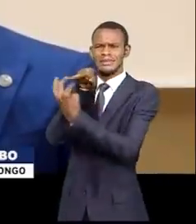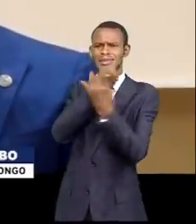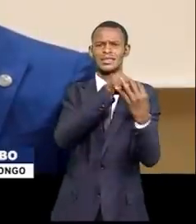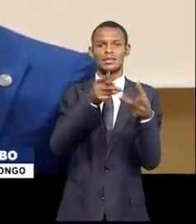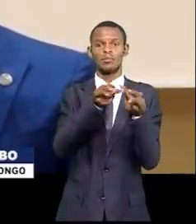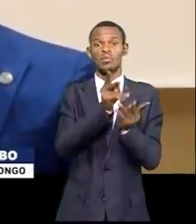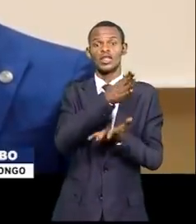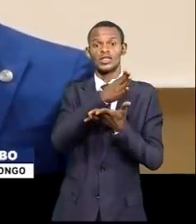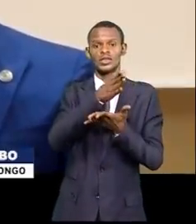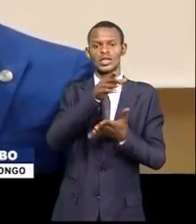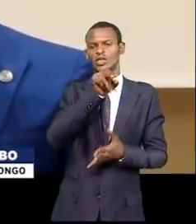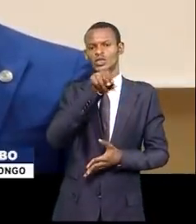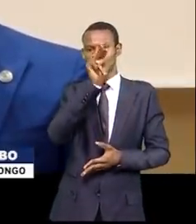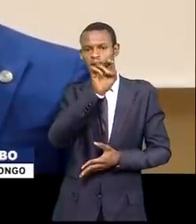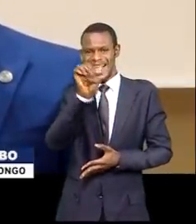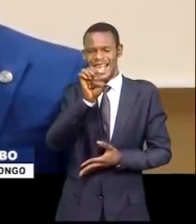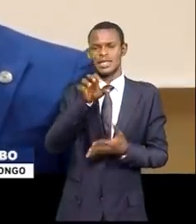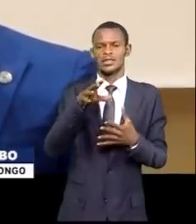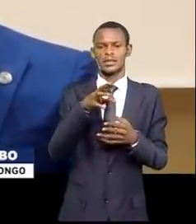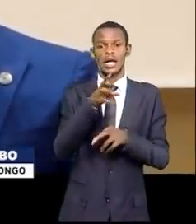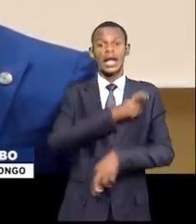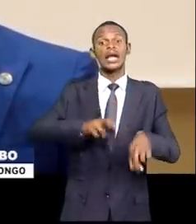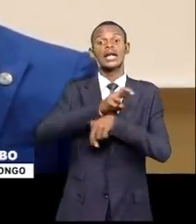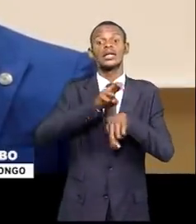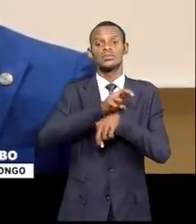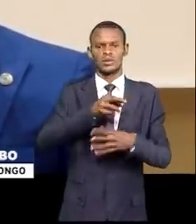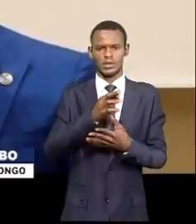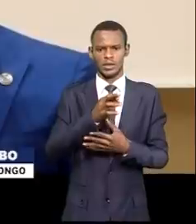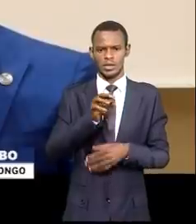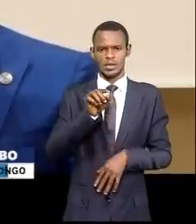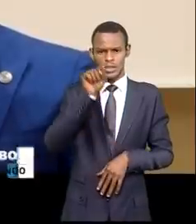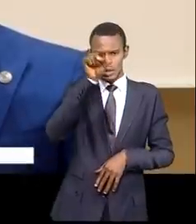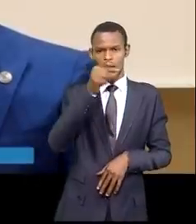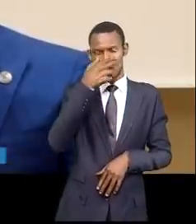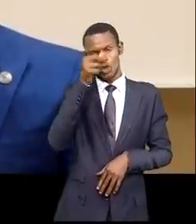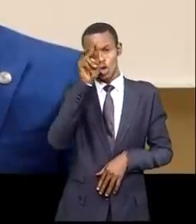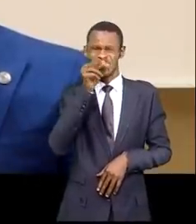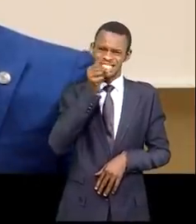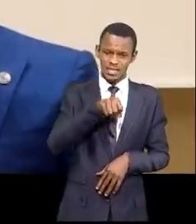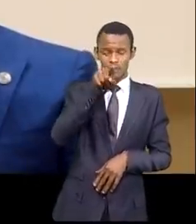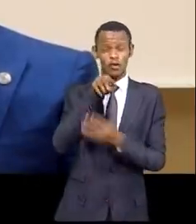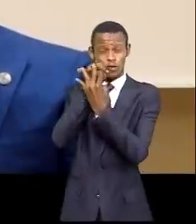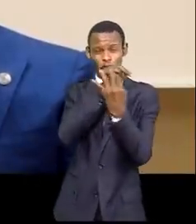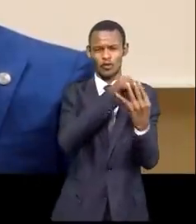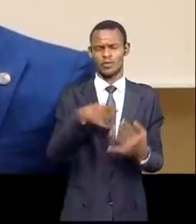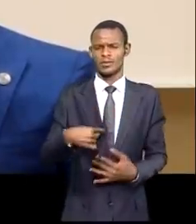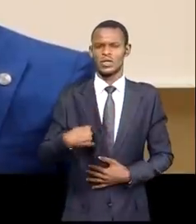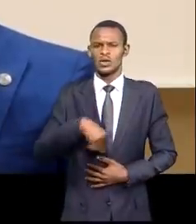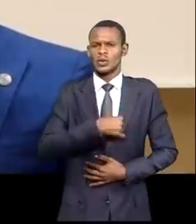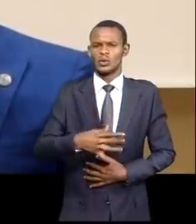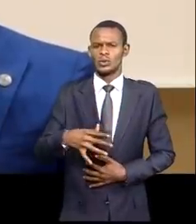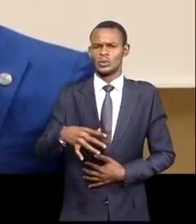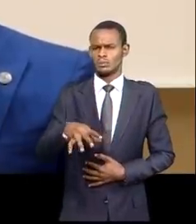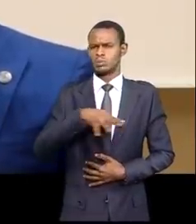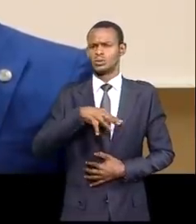la république et nous voulons redoubler d'efforts pour éradiquer tous ces groupes armés qui